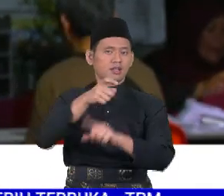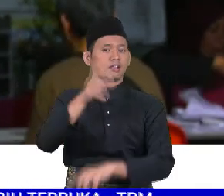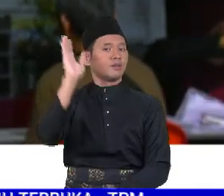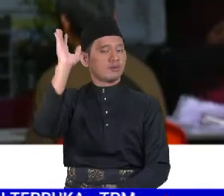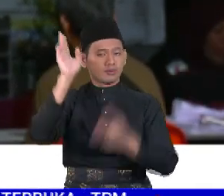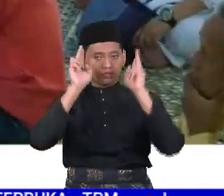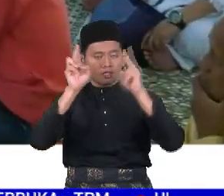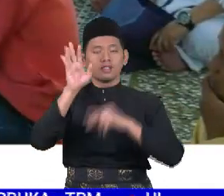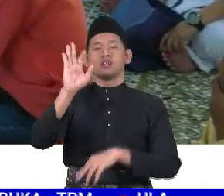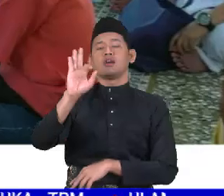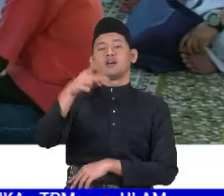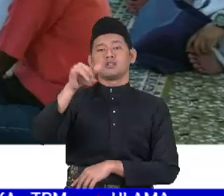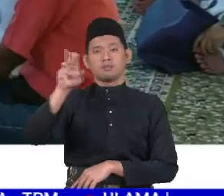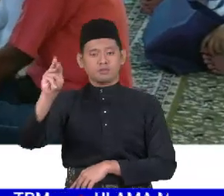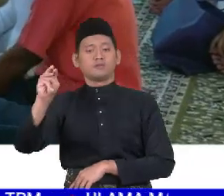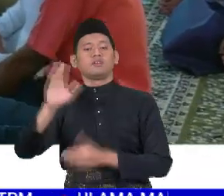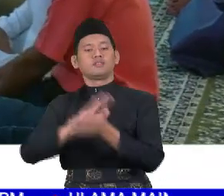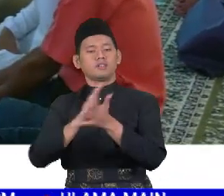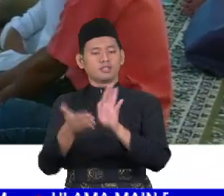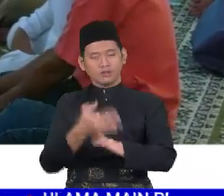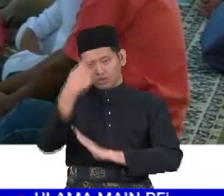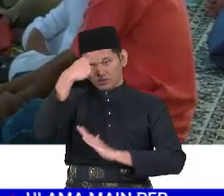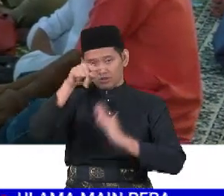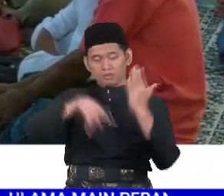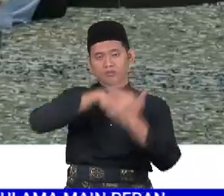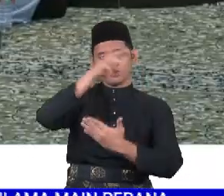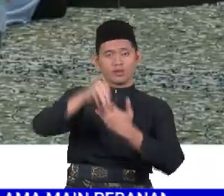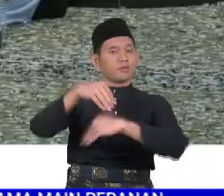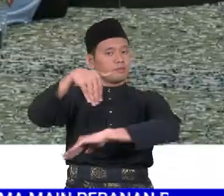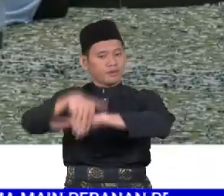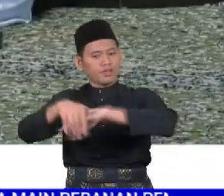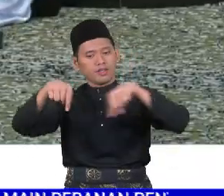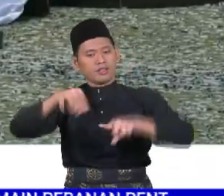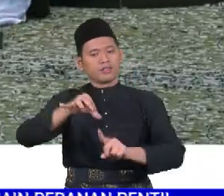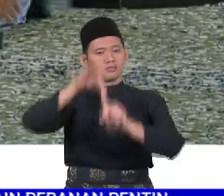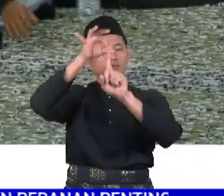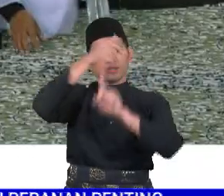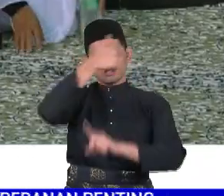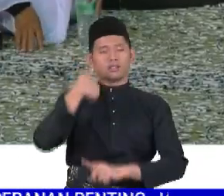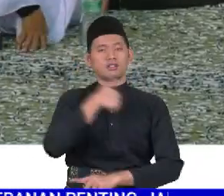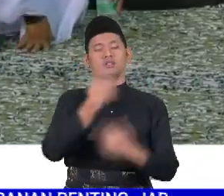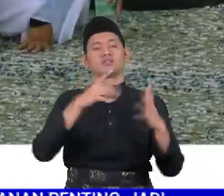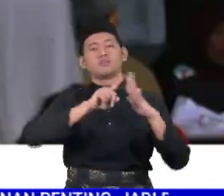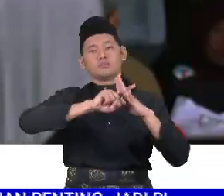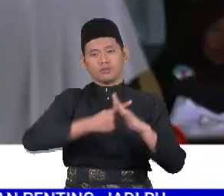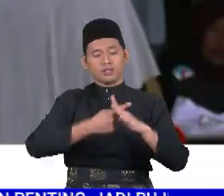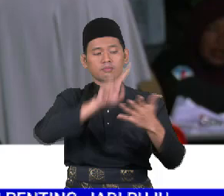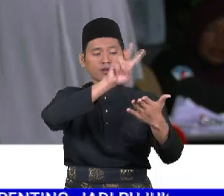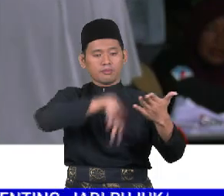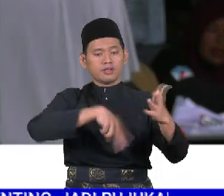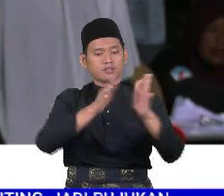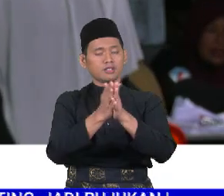Hazri Hashim Al-Bindani. Jadi untuk program sebelah malam ni special sebab apa? Kita dah mulakan daurah kitab ni